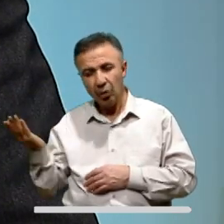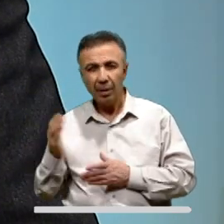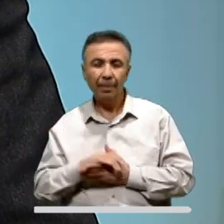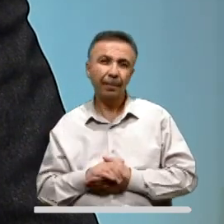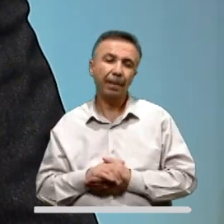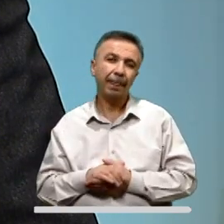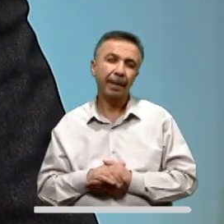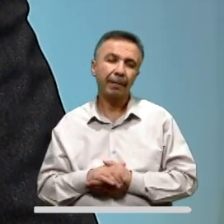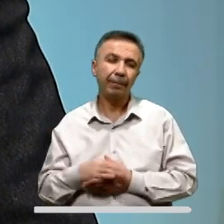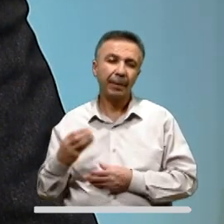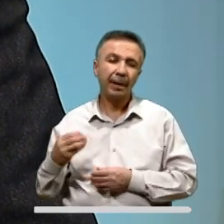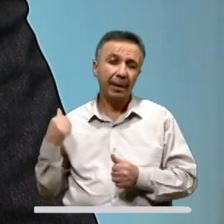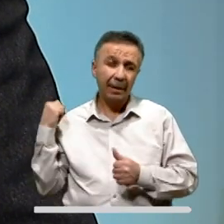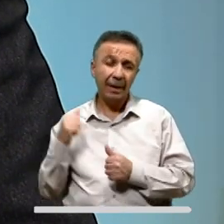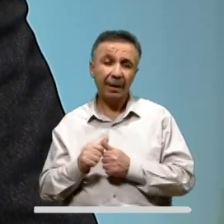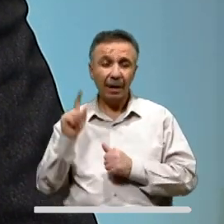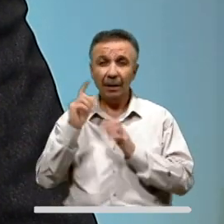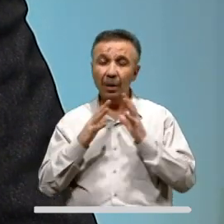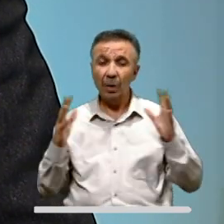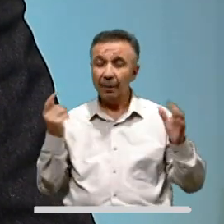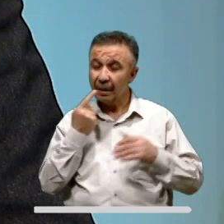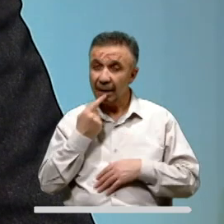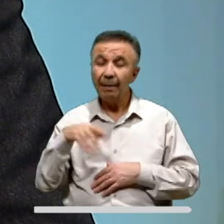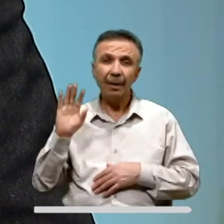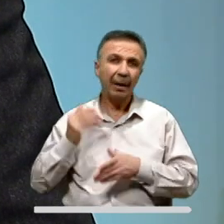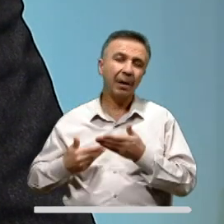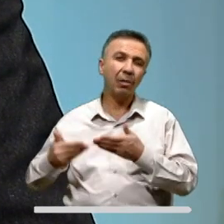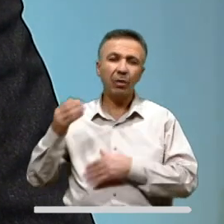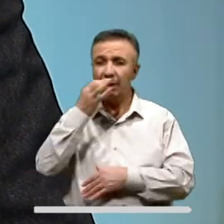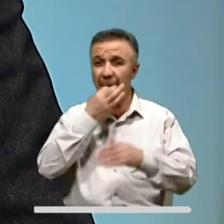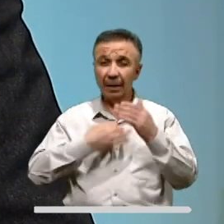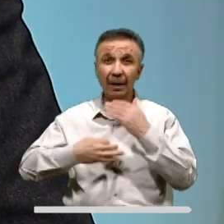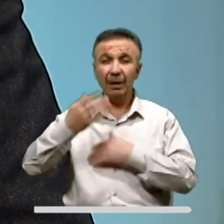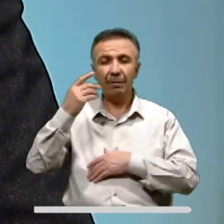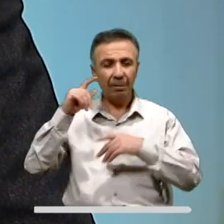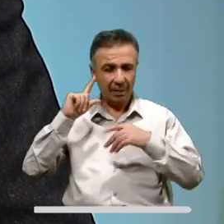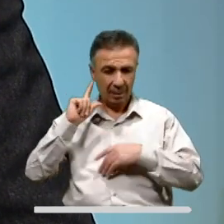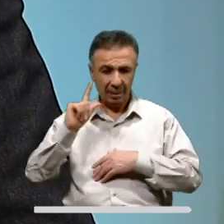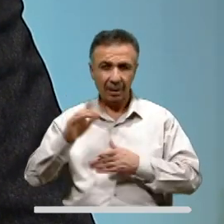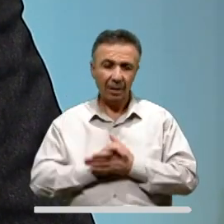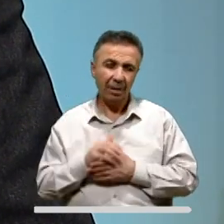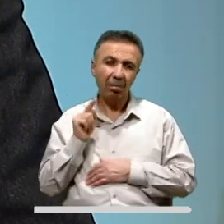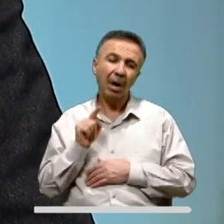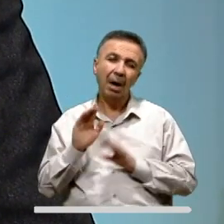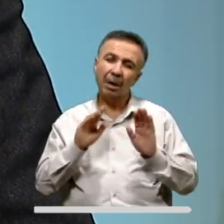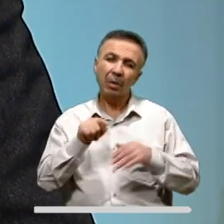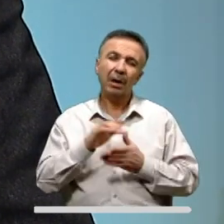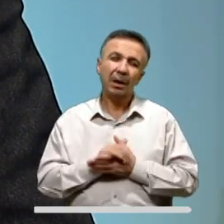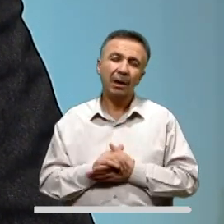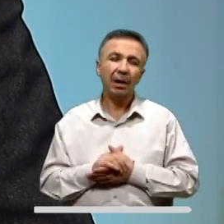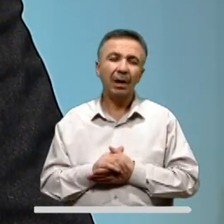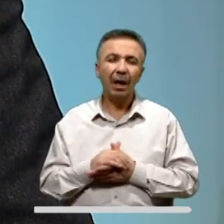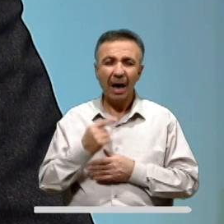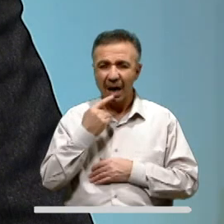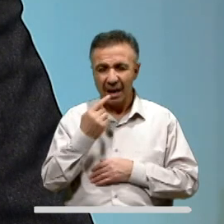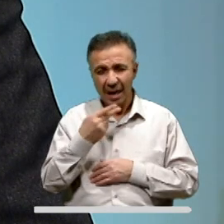efendim yeniden Allahu Ekber demeden önce niyet etmemiz gerekir. Ama burada niyeti illa dil